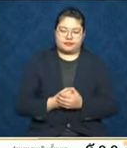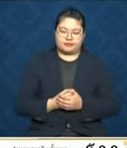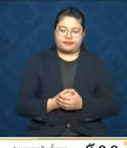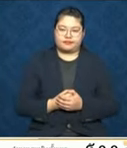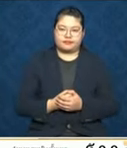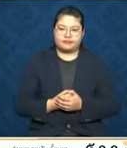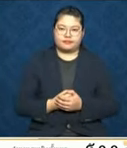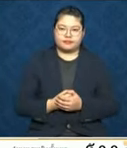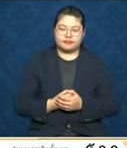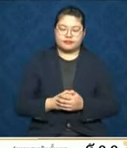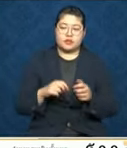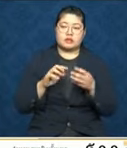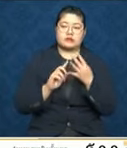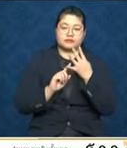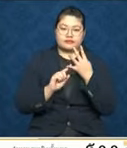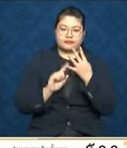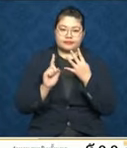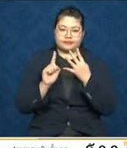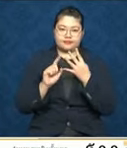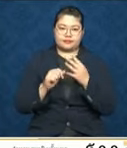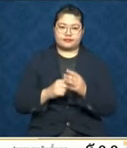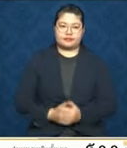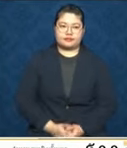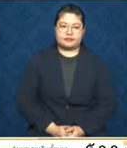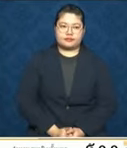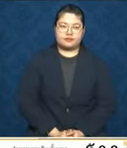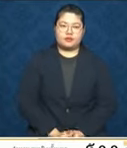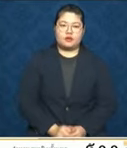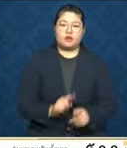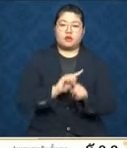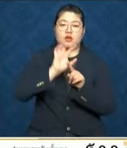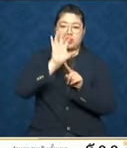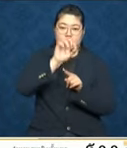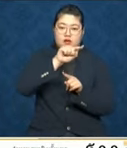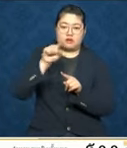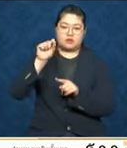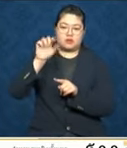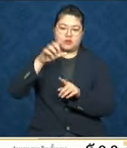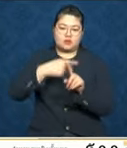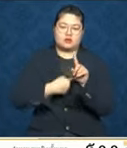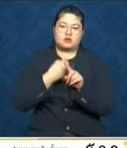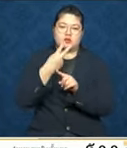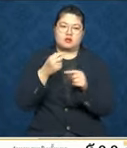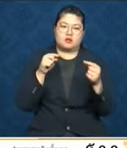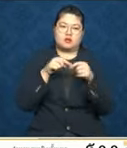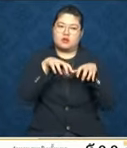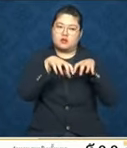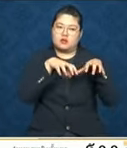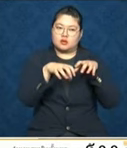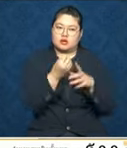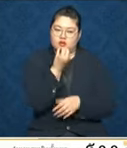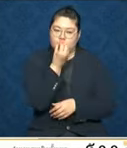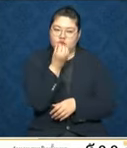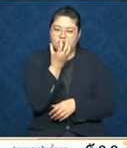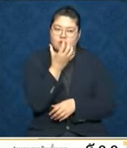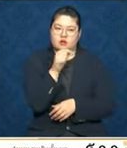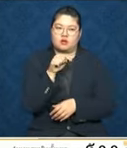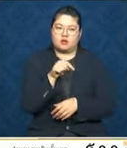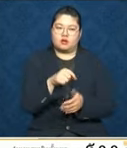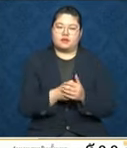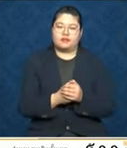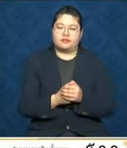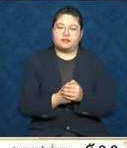ครับเรื่องที่4ครับระหว่างวันที่9ถึง25กุมภาพันธ์นี้นะครับจะมีการจัดงานดอกเบญจมาศบานในบ้านหมอก